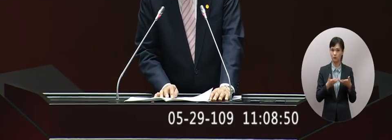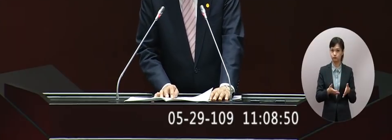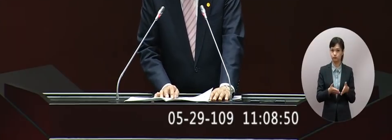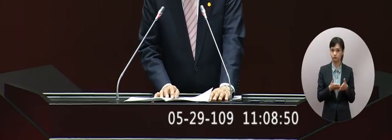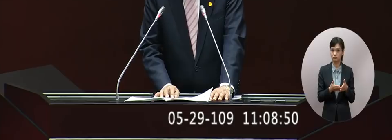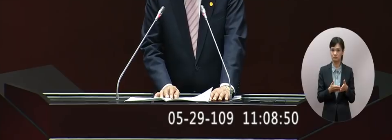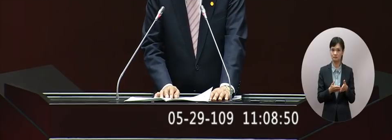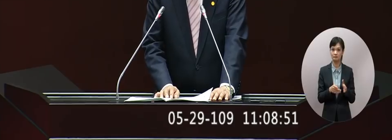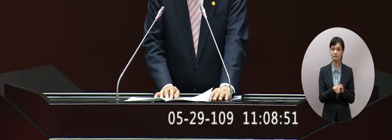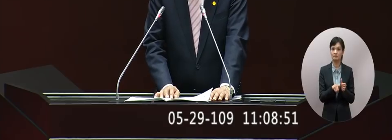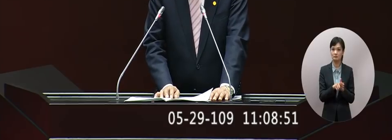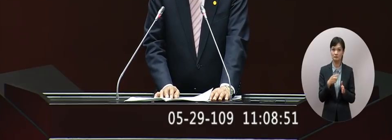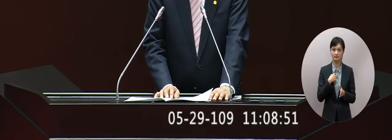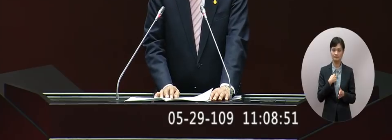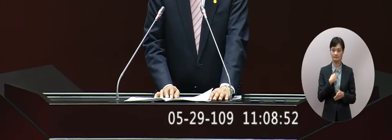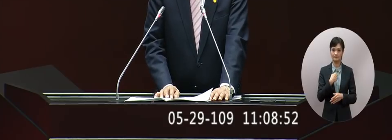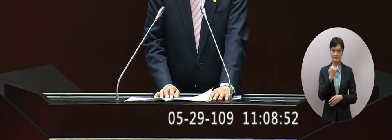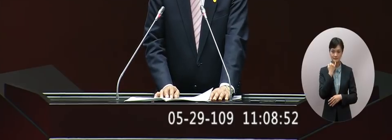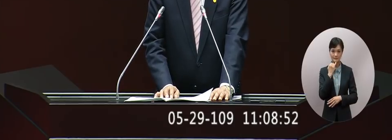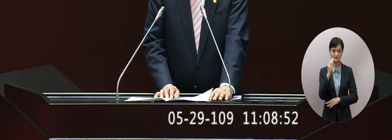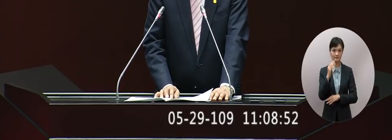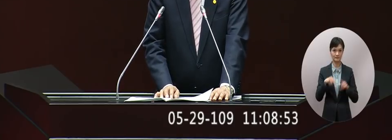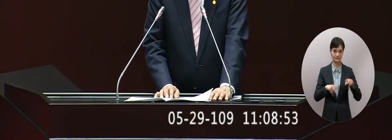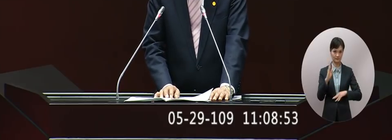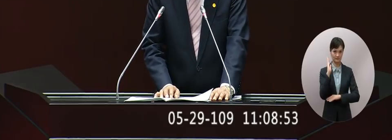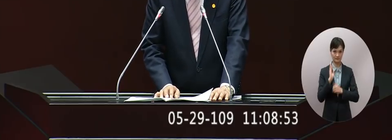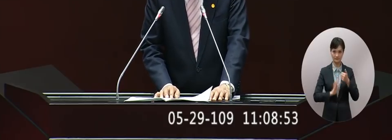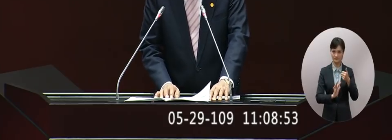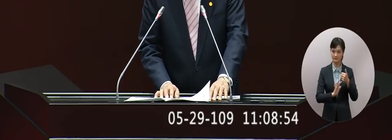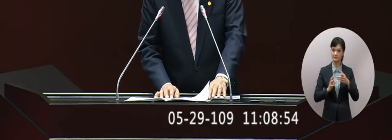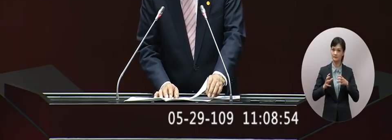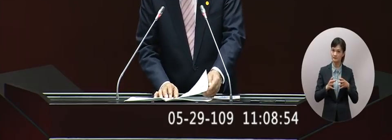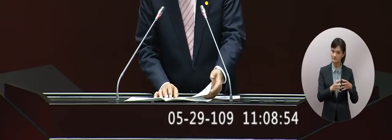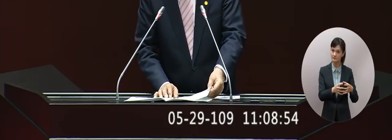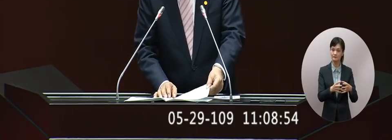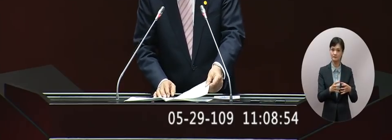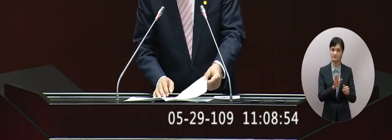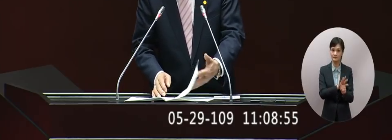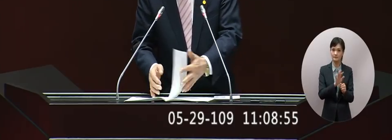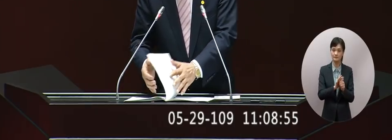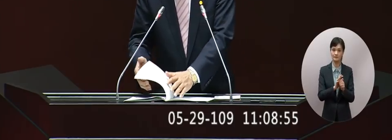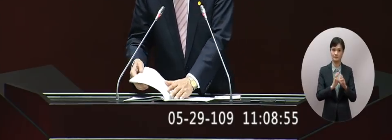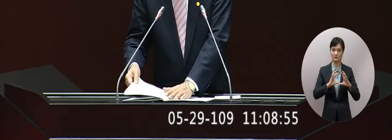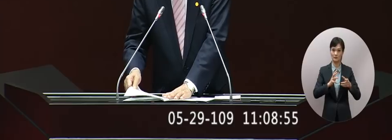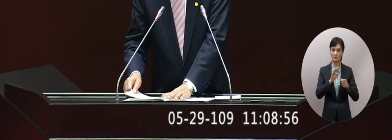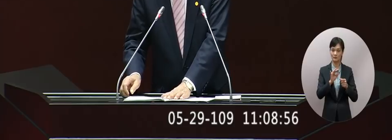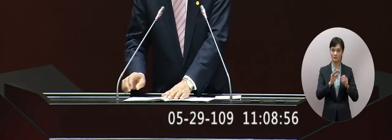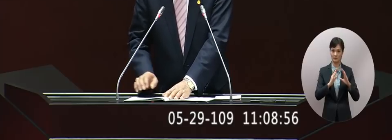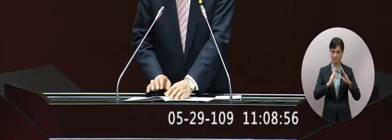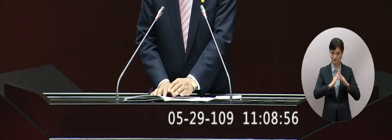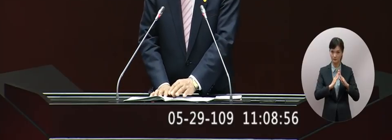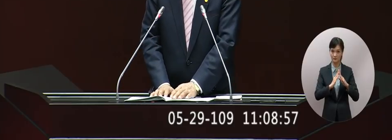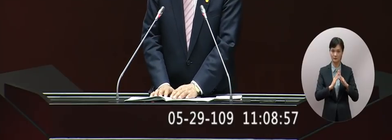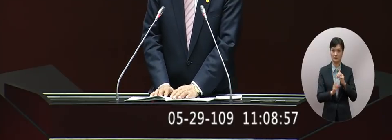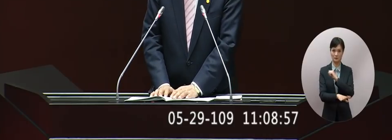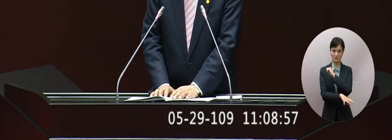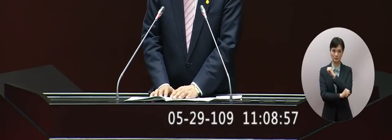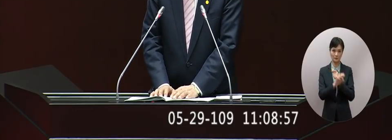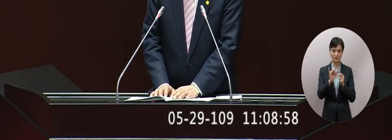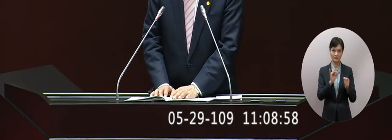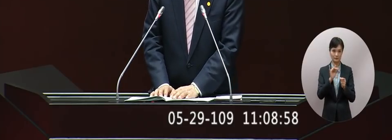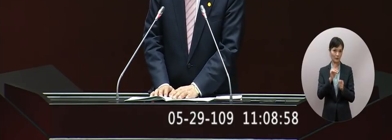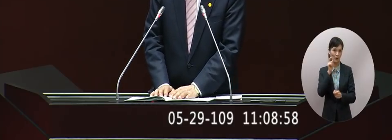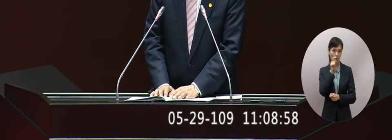望能带领行政团队，为国家奠立百年根基，为下一个世